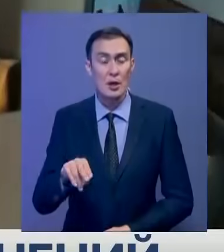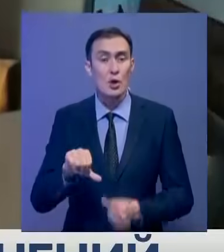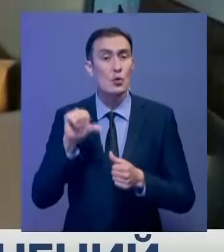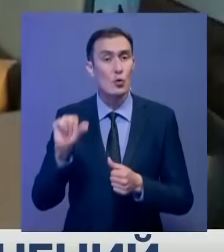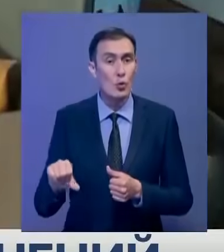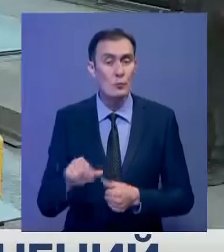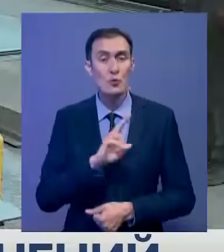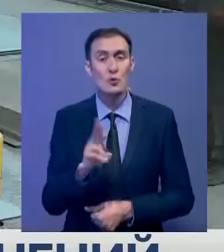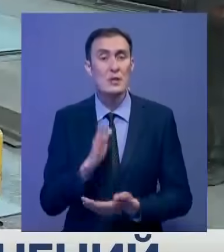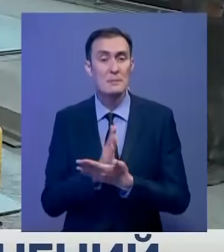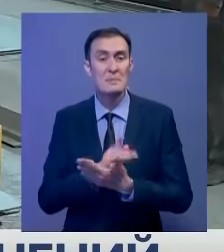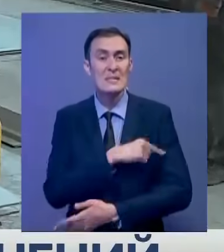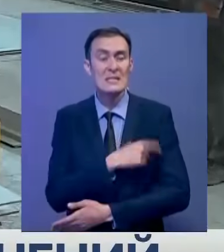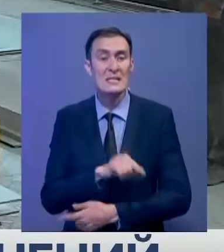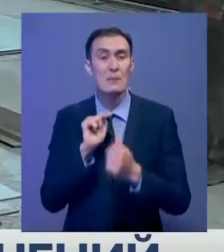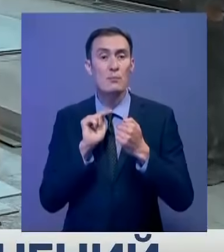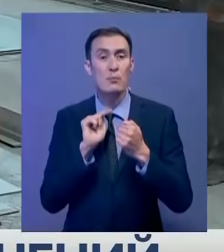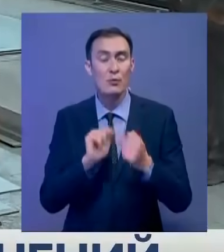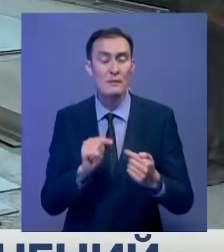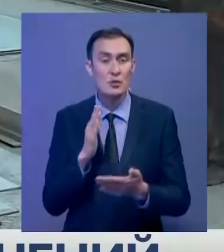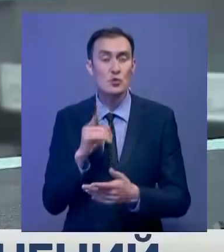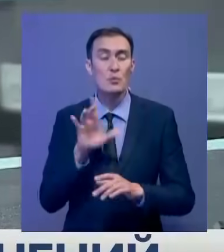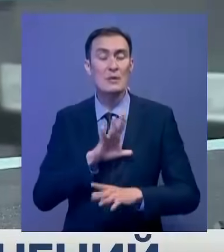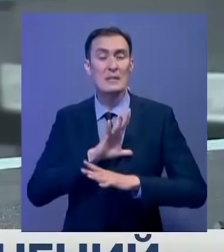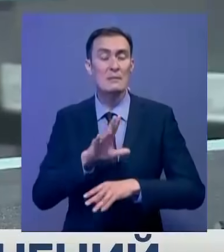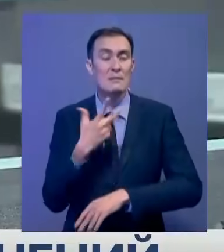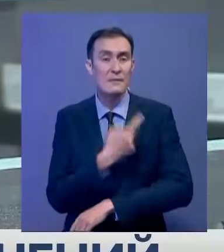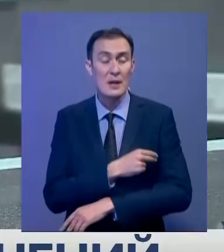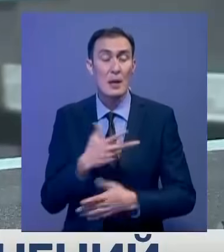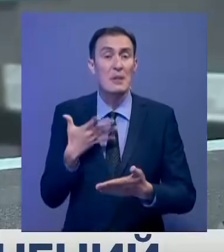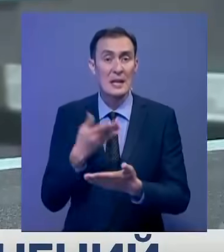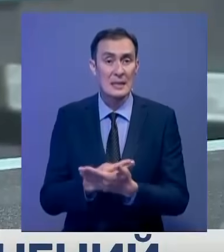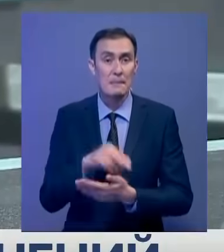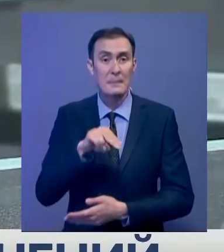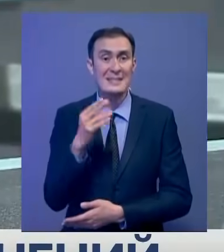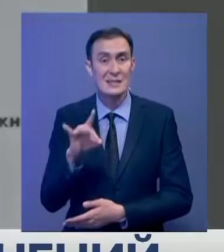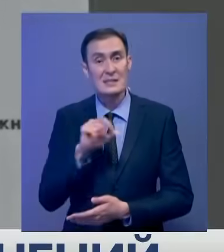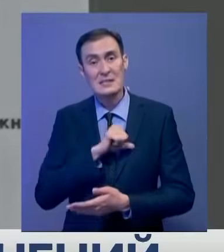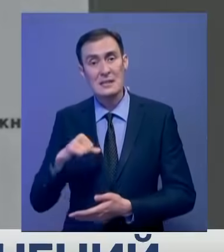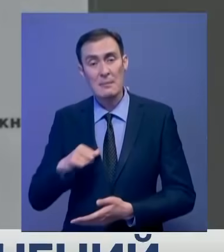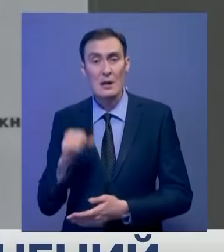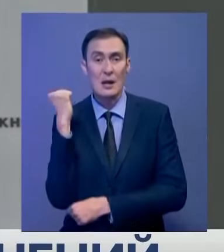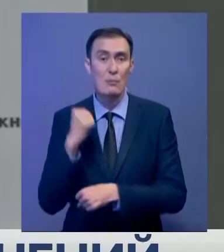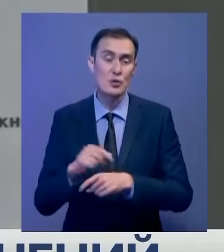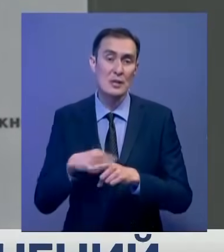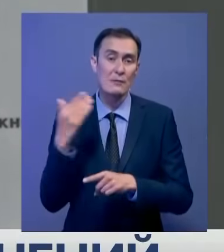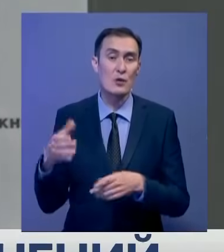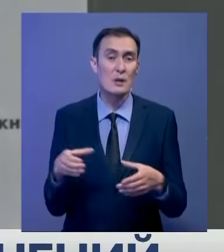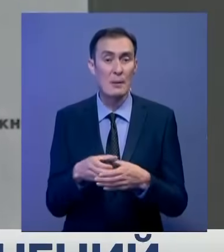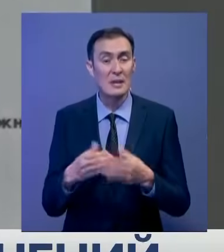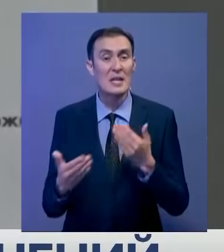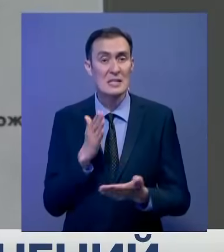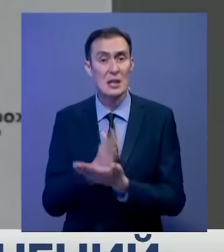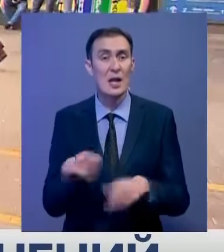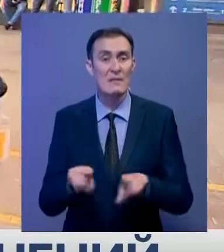будет лишь для тех, кто имеет медицинское противопоказание к иммунизации. Платить за ПЦР-тест должен либо сам работник, либо работодатель, если